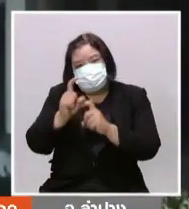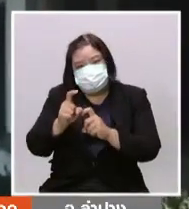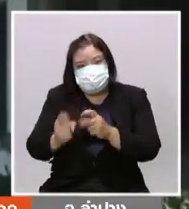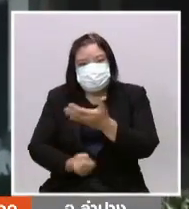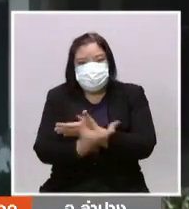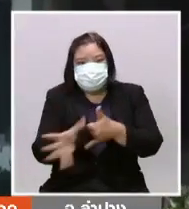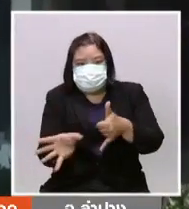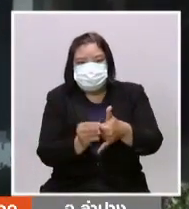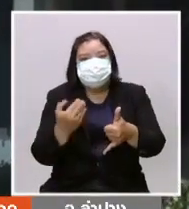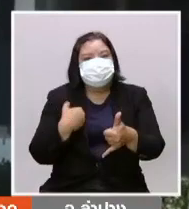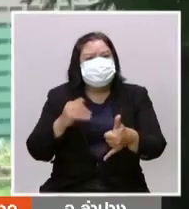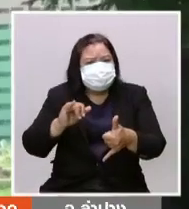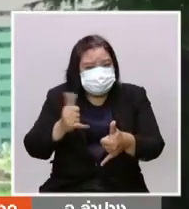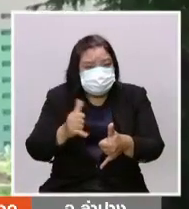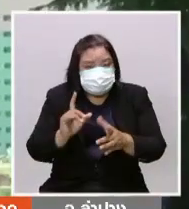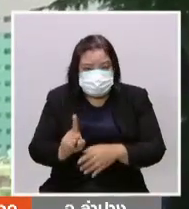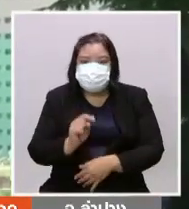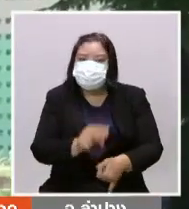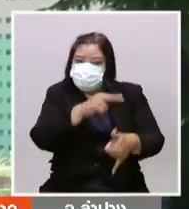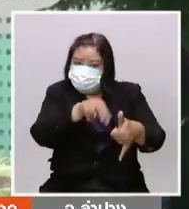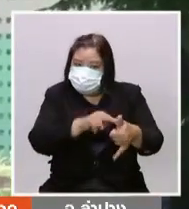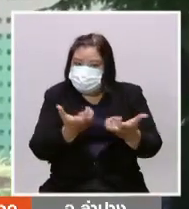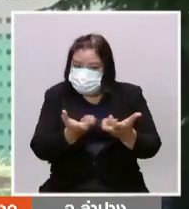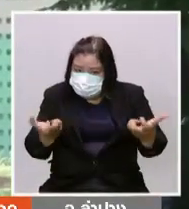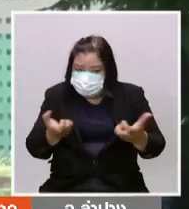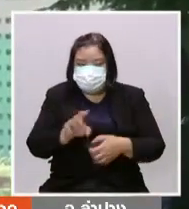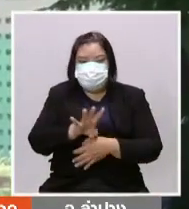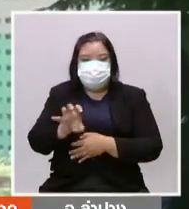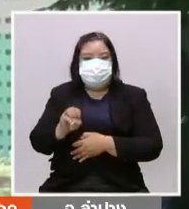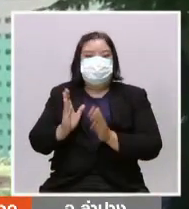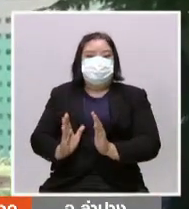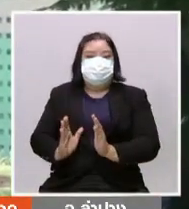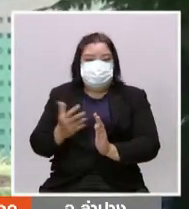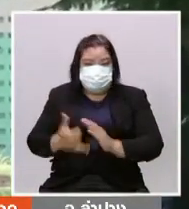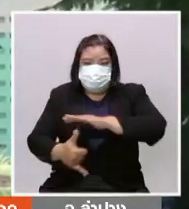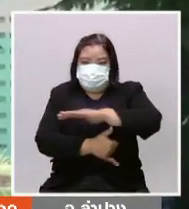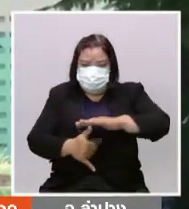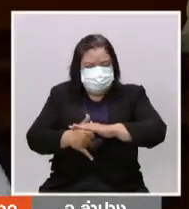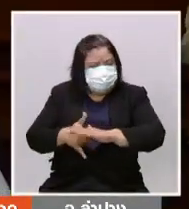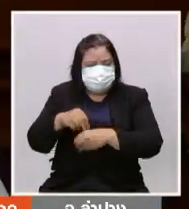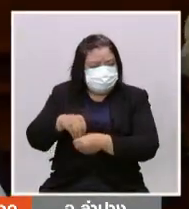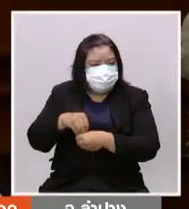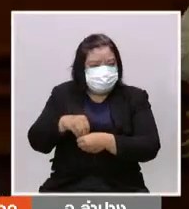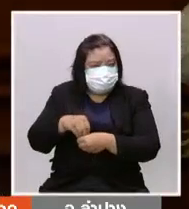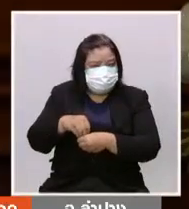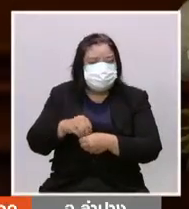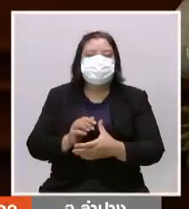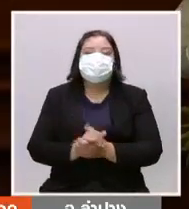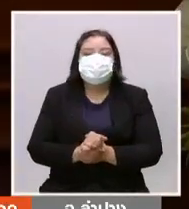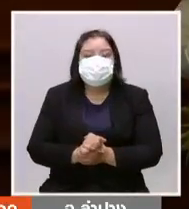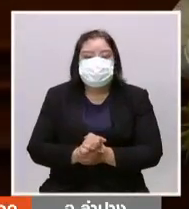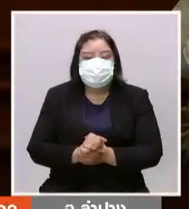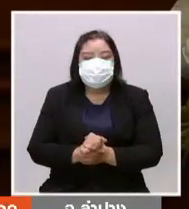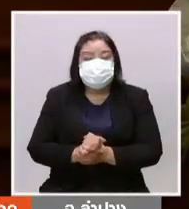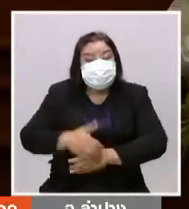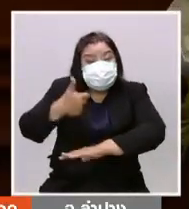การและเร่งรัดคัดกรองกลุ่มเสี่ยงสูงจำนวน450คนและกักตัวเองอย่างเคร่งครัดนะคะท่านผู้ว่านร